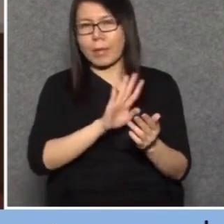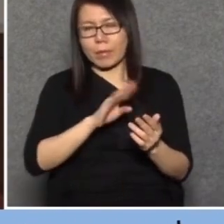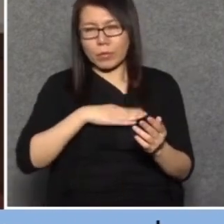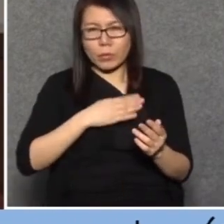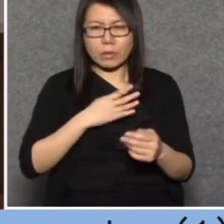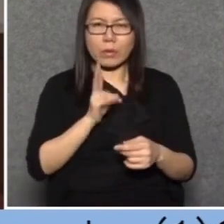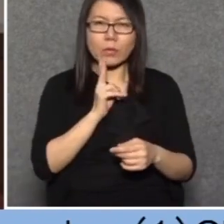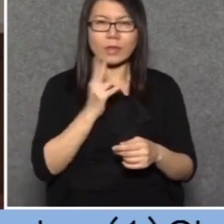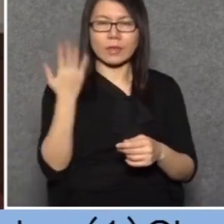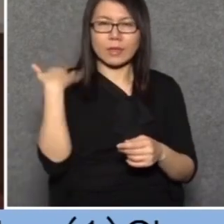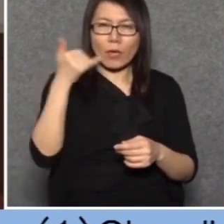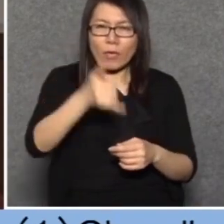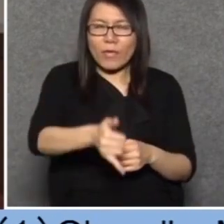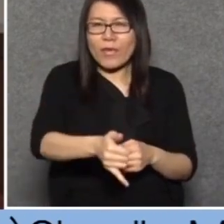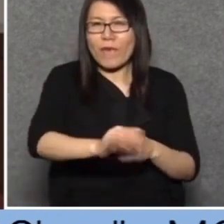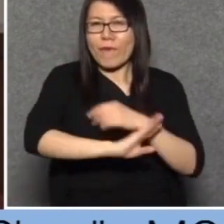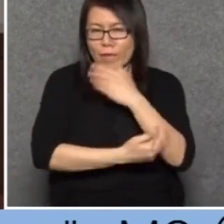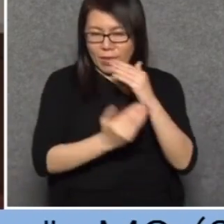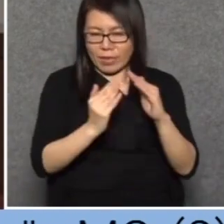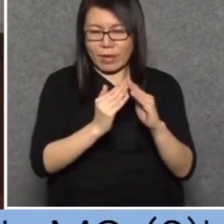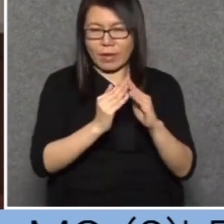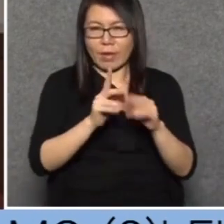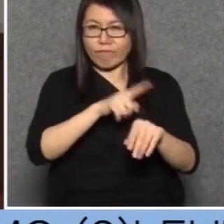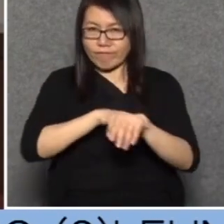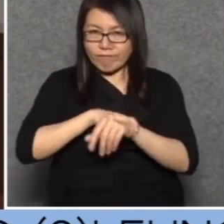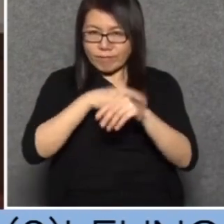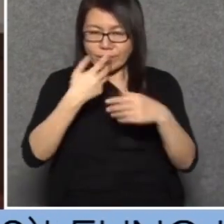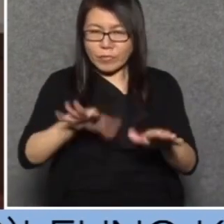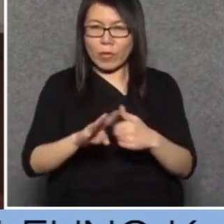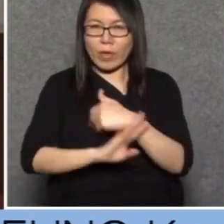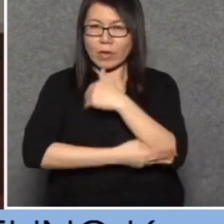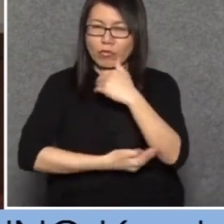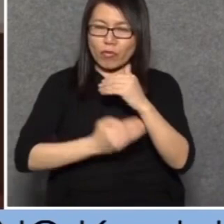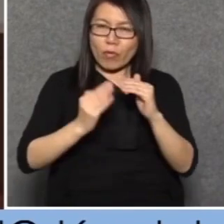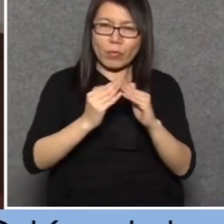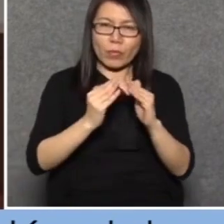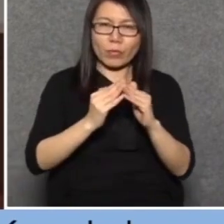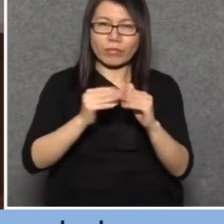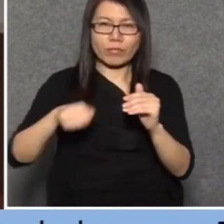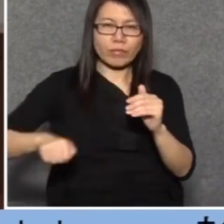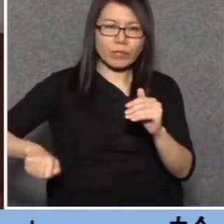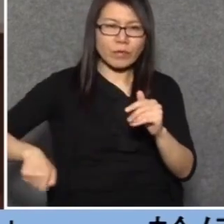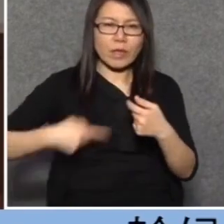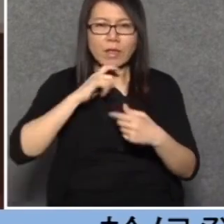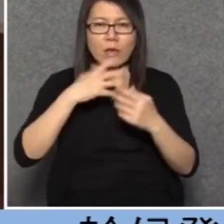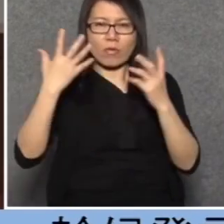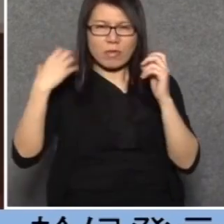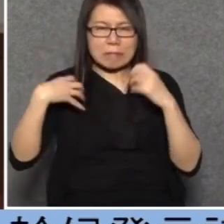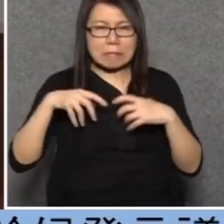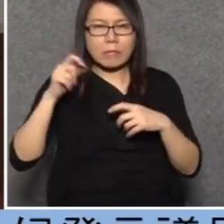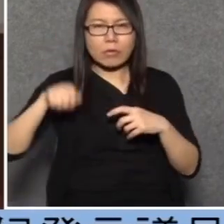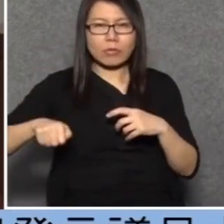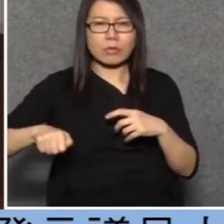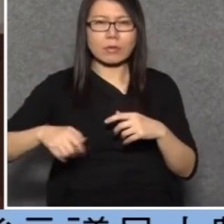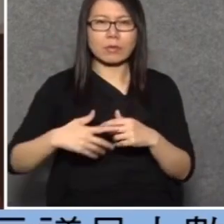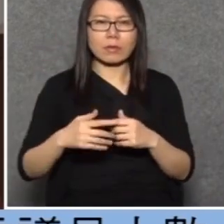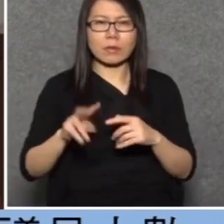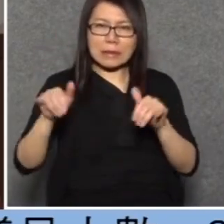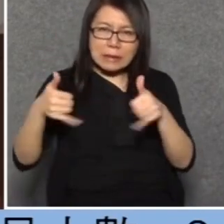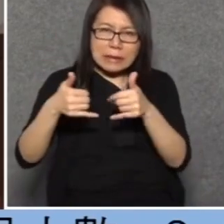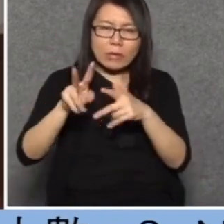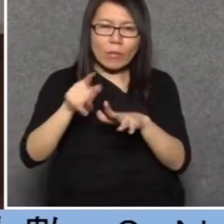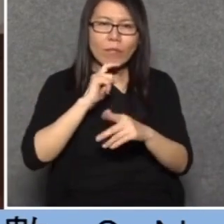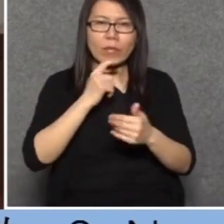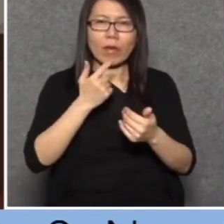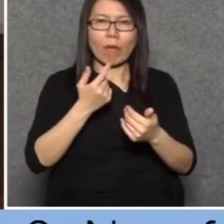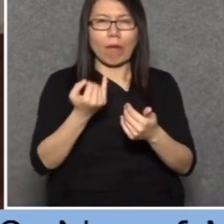上過法庭嘅人，俾人拉過上過法庭喺裁判處度，我哋撞到嗰啲裁判官係嘛，即係嗰啲水平之